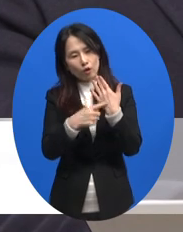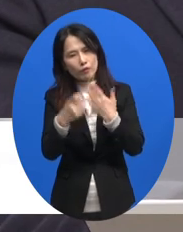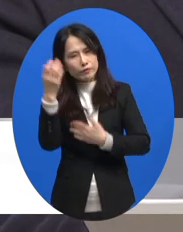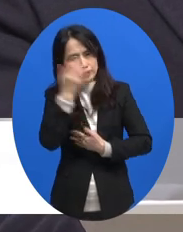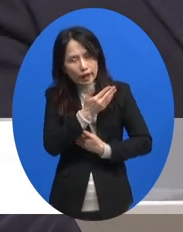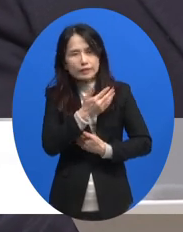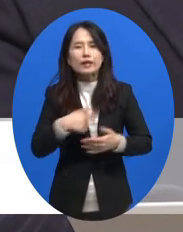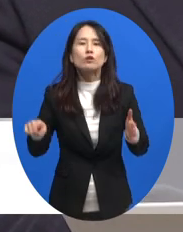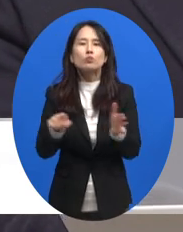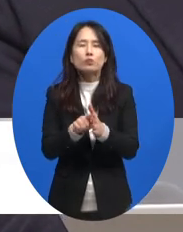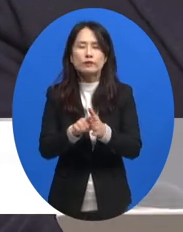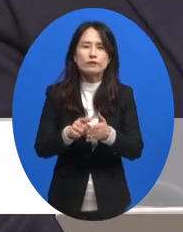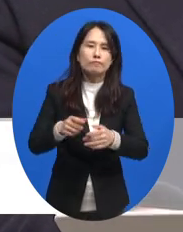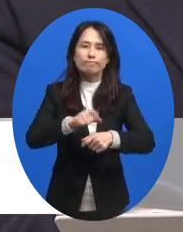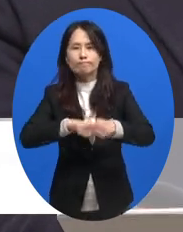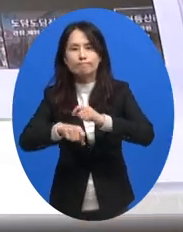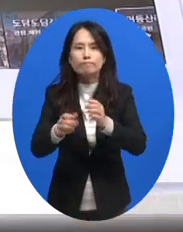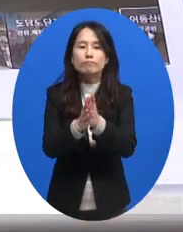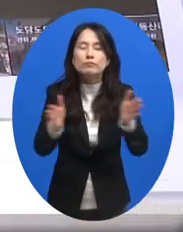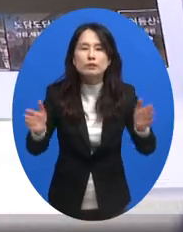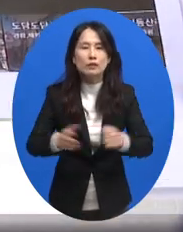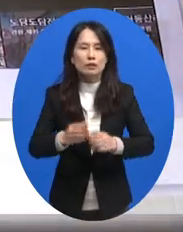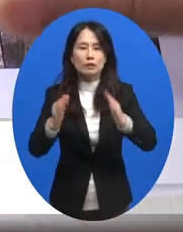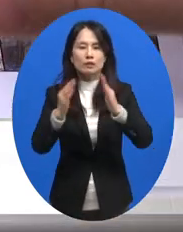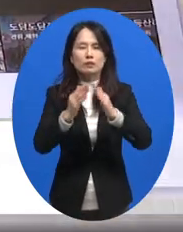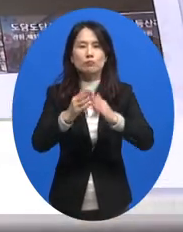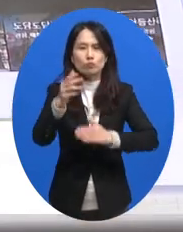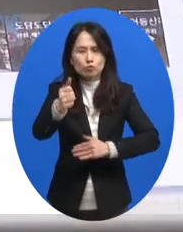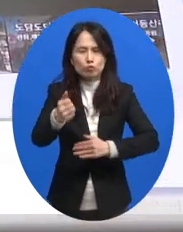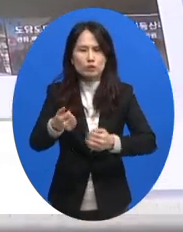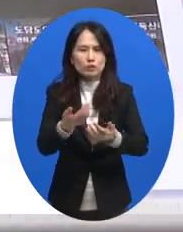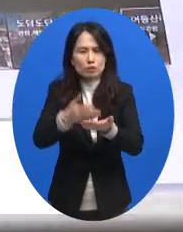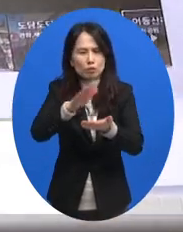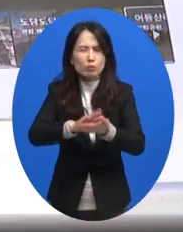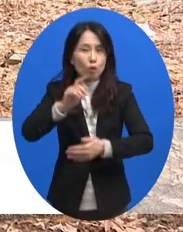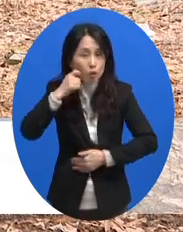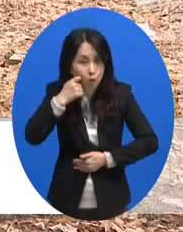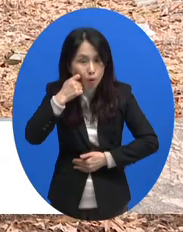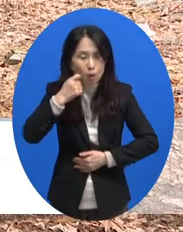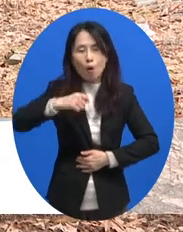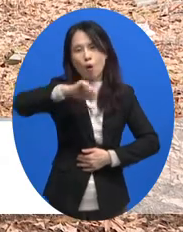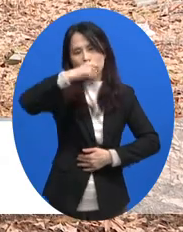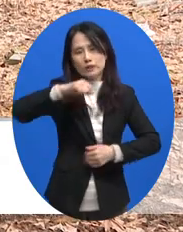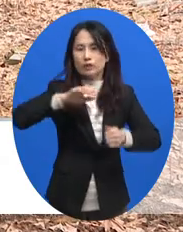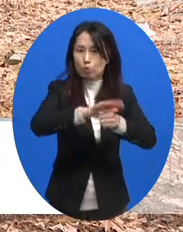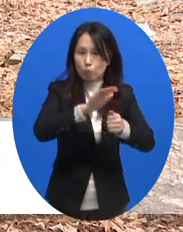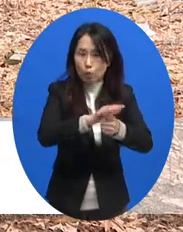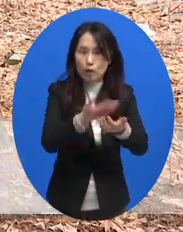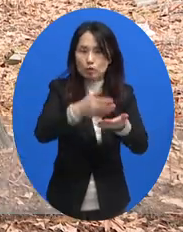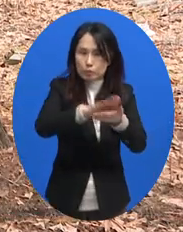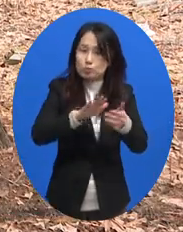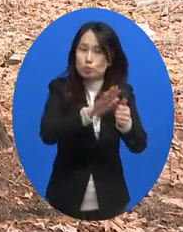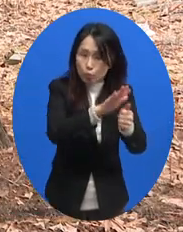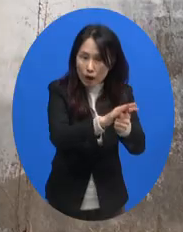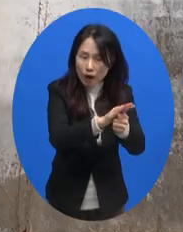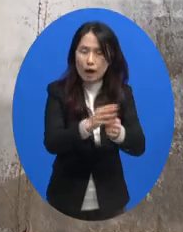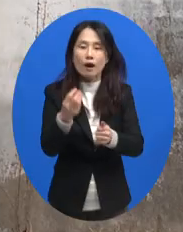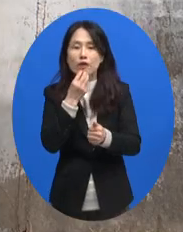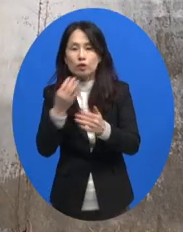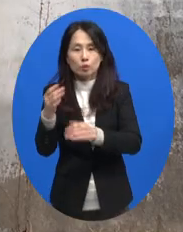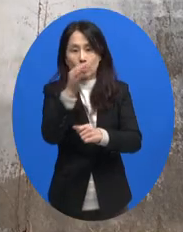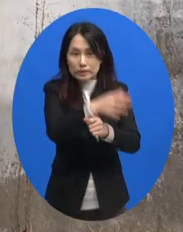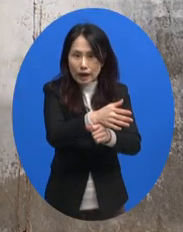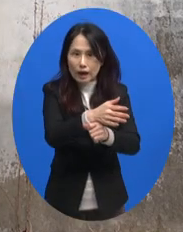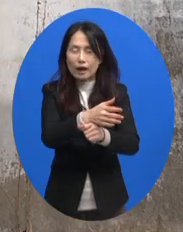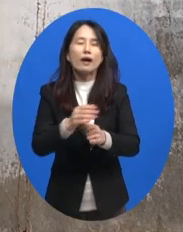개선을 위해 나선겁니다 빈집 소유자 스스로 정비가 어려울 경우 정비 예산을 지원해 정비하거나 도가 매입해 도민을